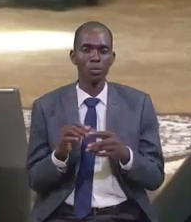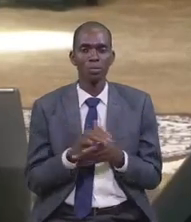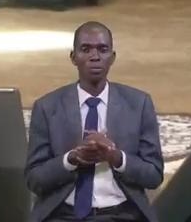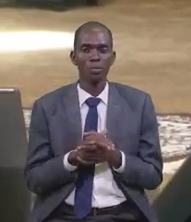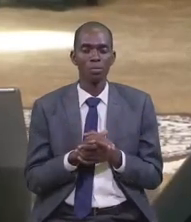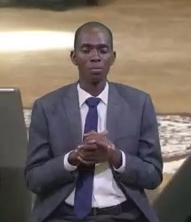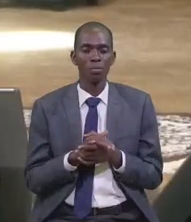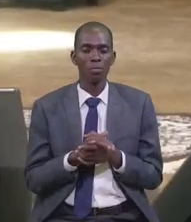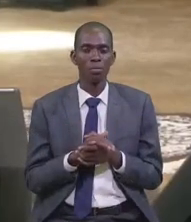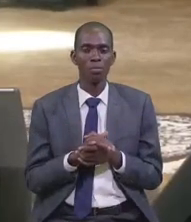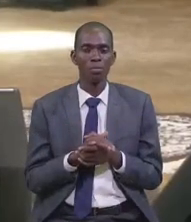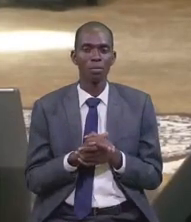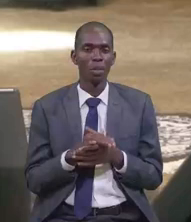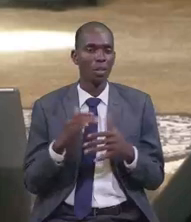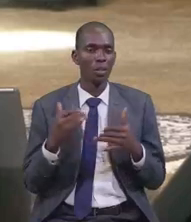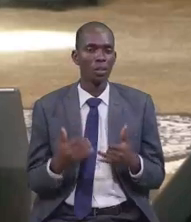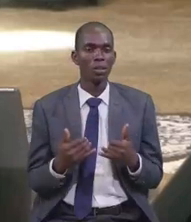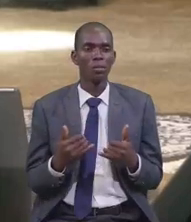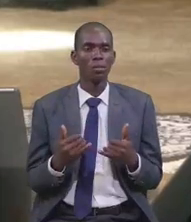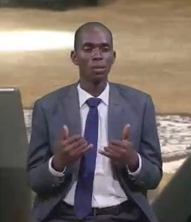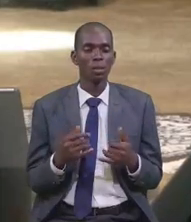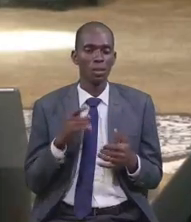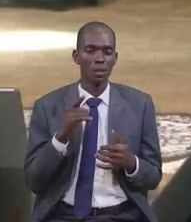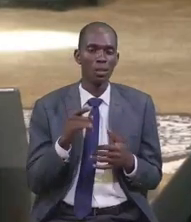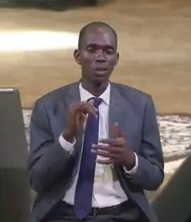Prenez-y donc garde, vous qui oubliez Dieu,